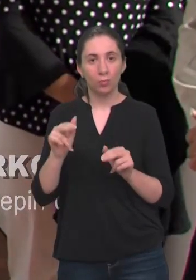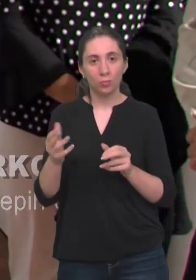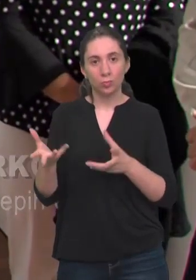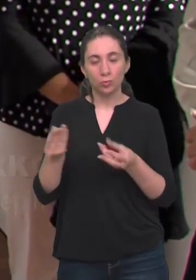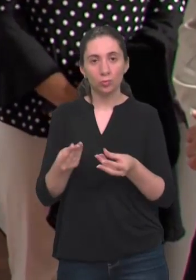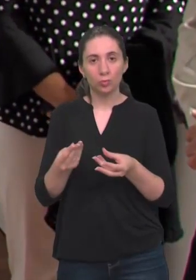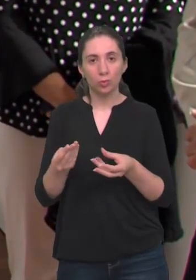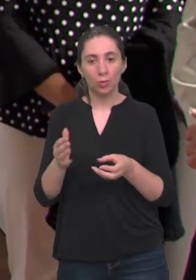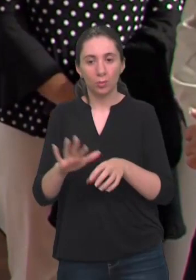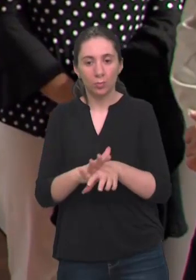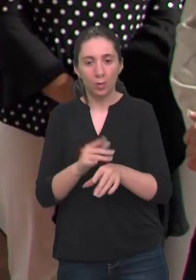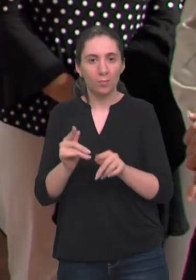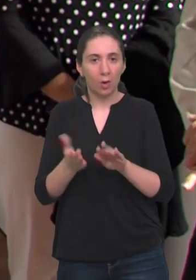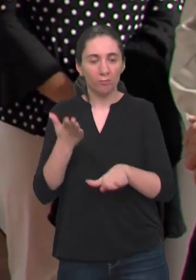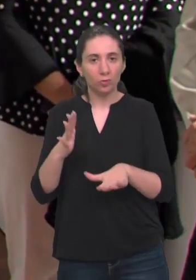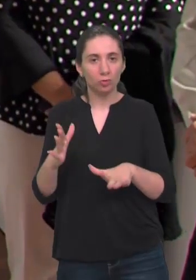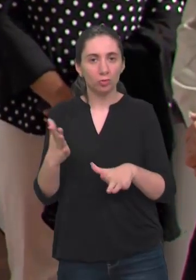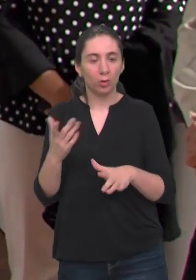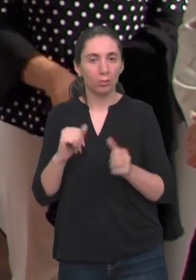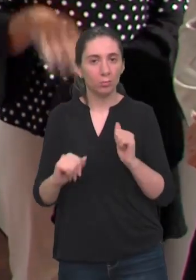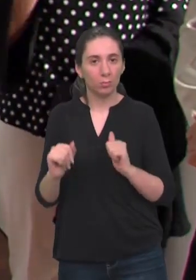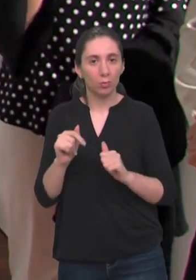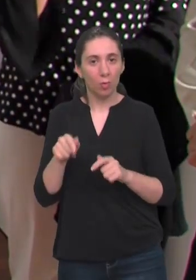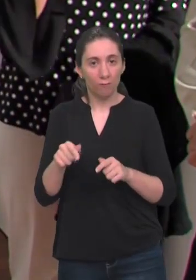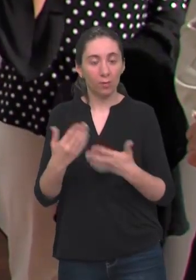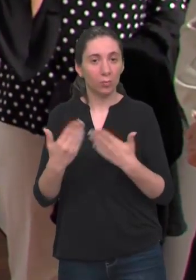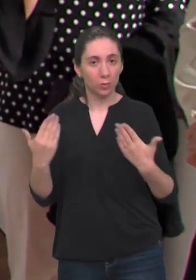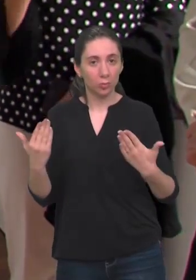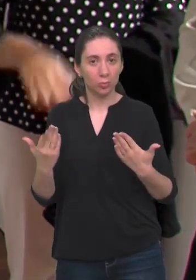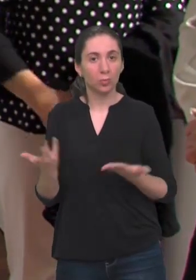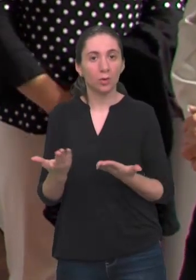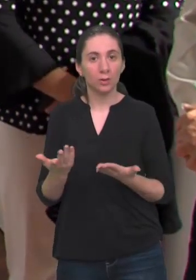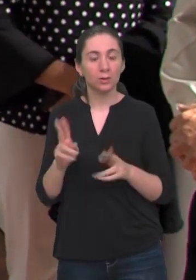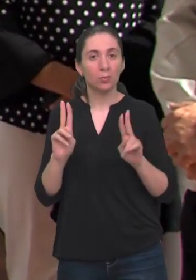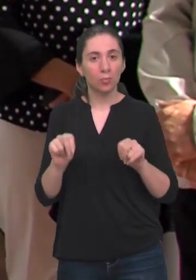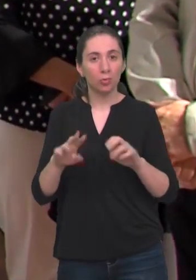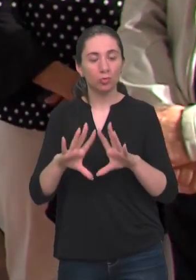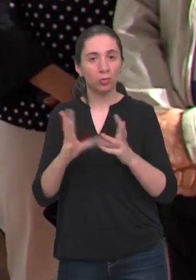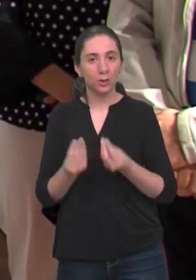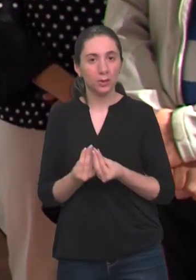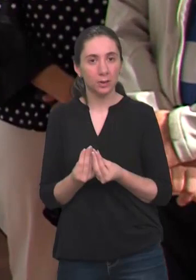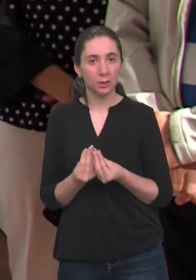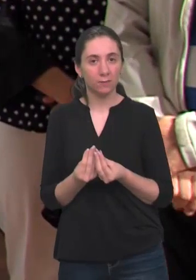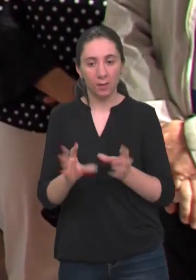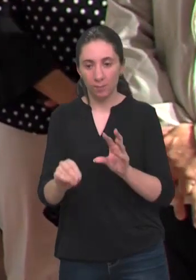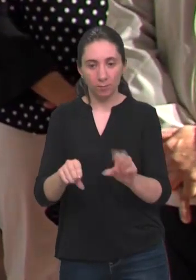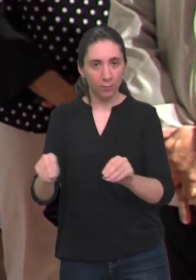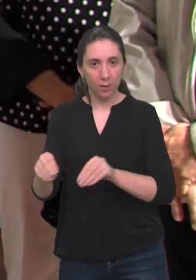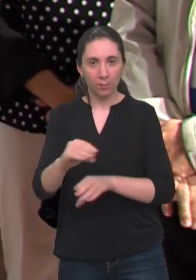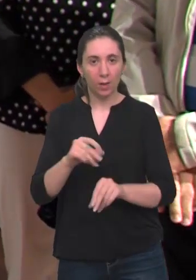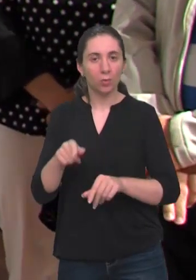dočarati uz malo više truda ovakvom izložbom gdje se može sve opipavati, je